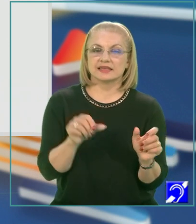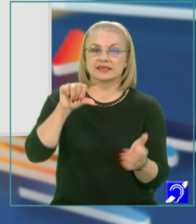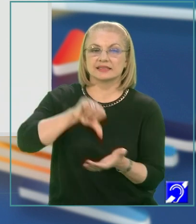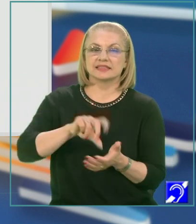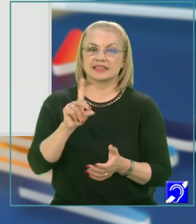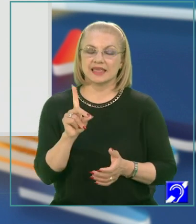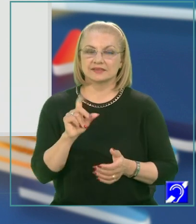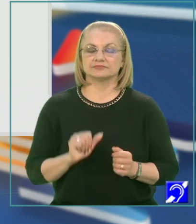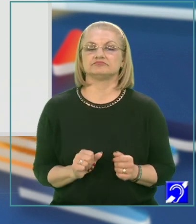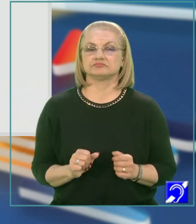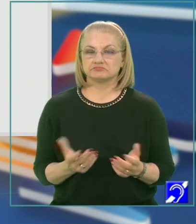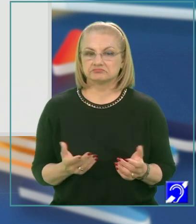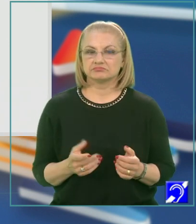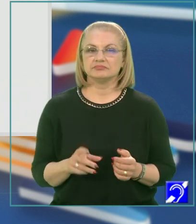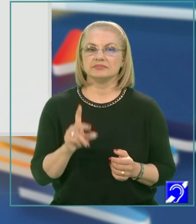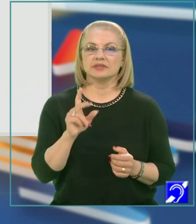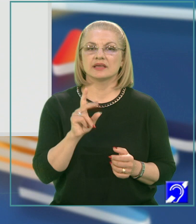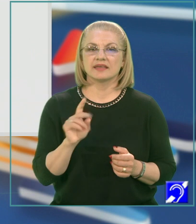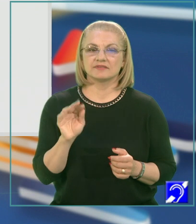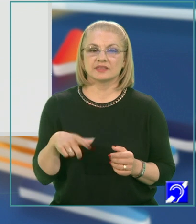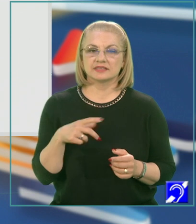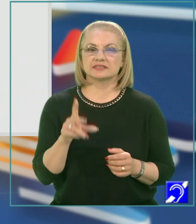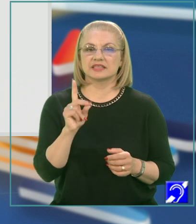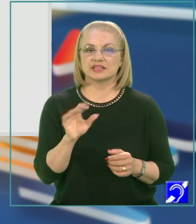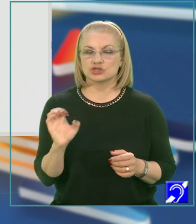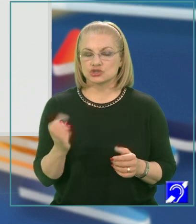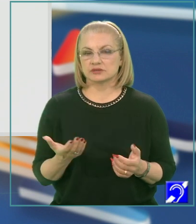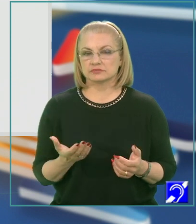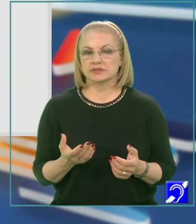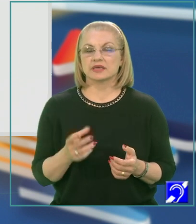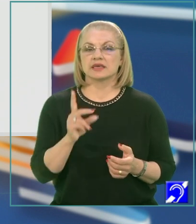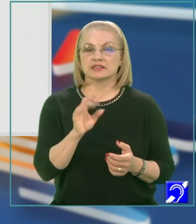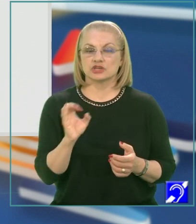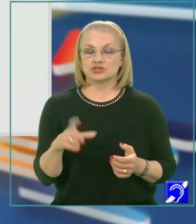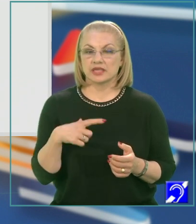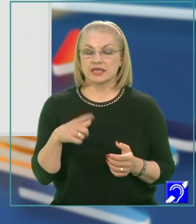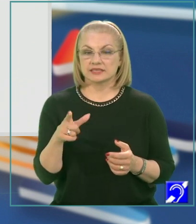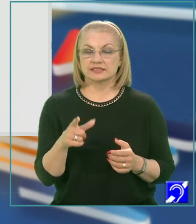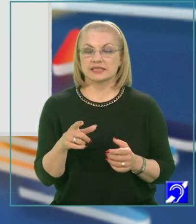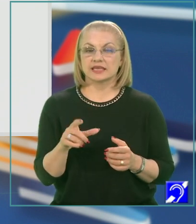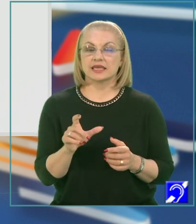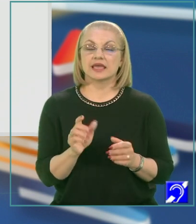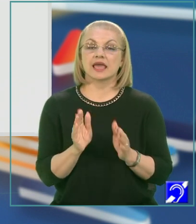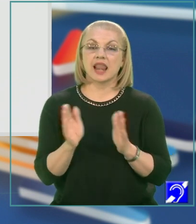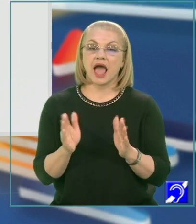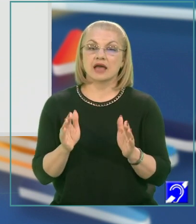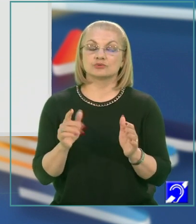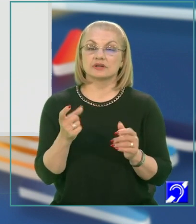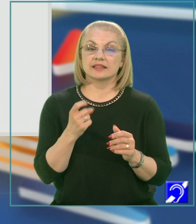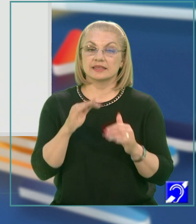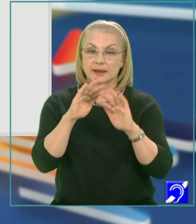Deci FD are aceeași lungime cu DC. DC este latură a pătratului și toate